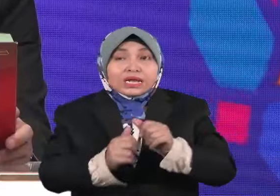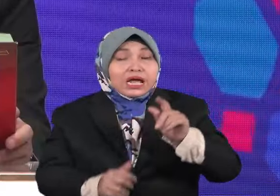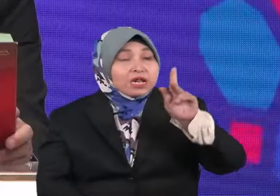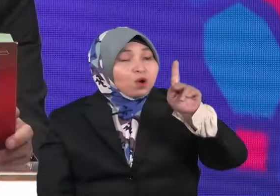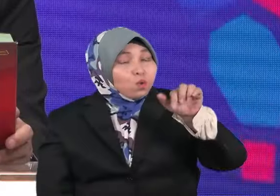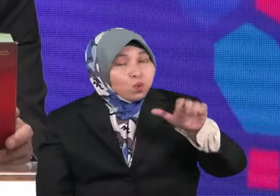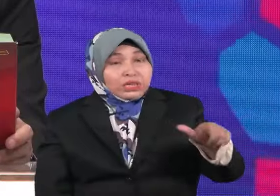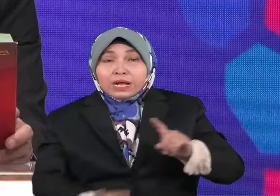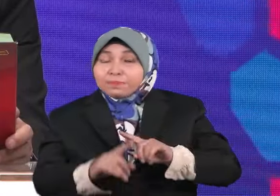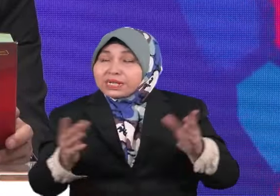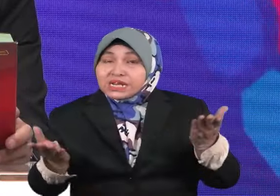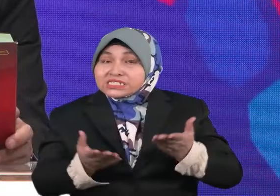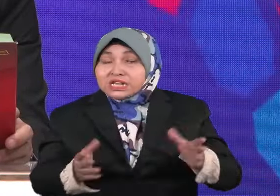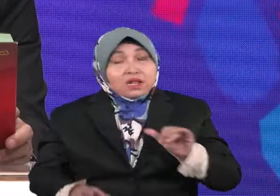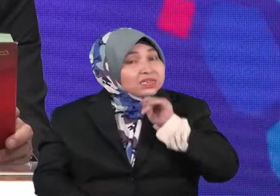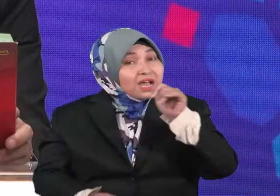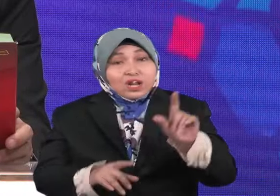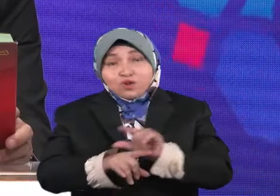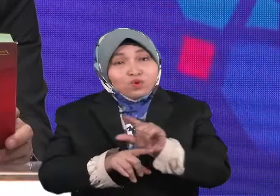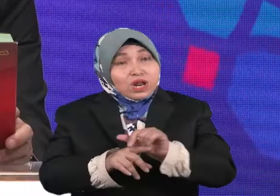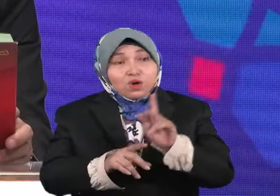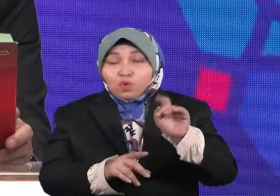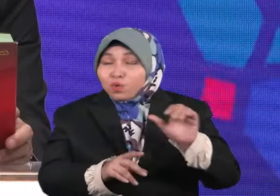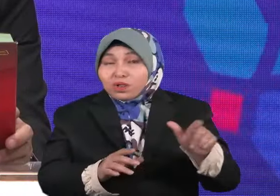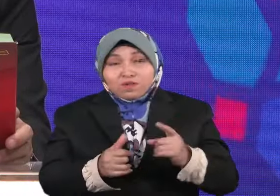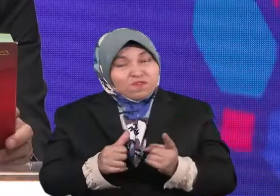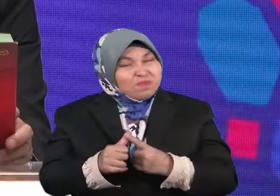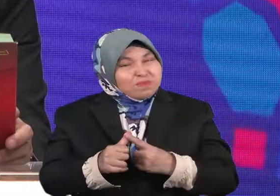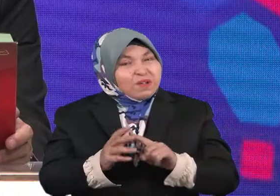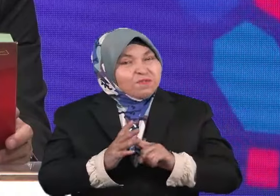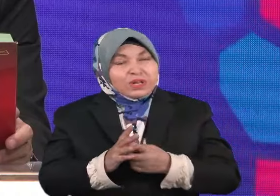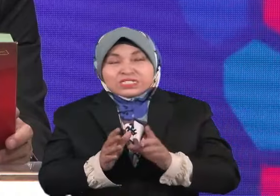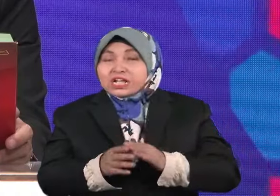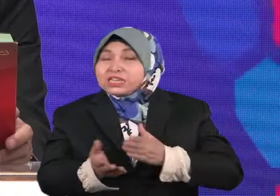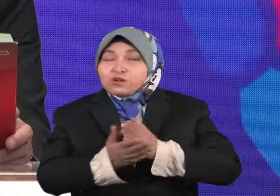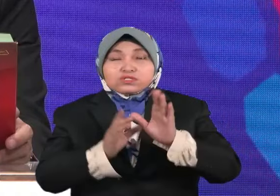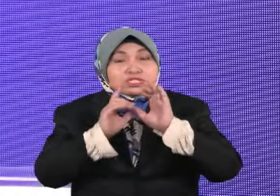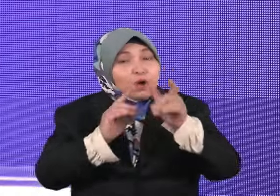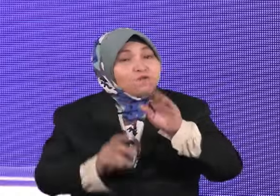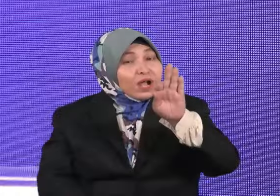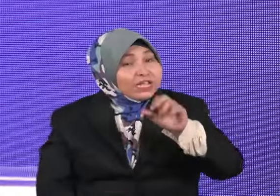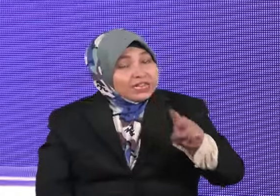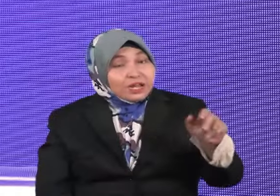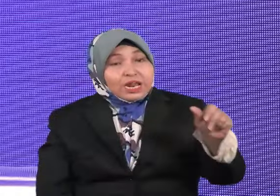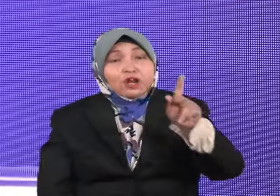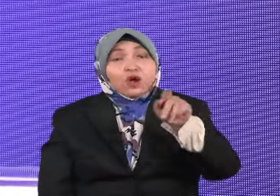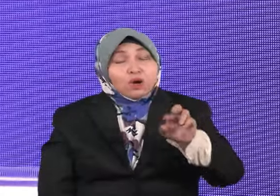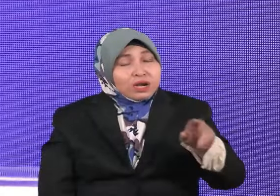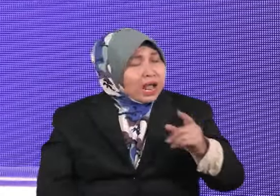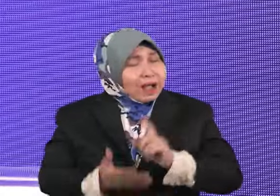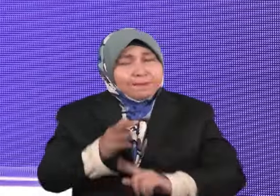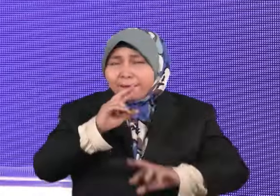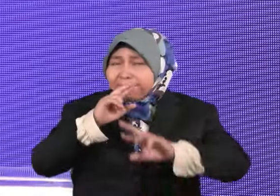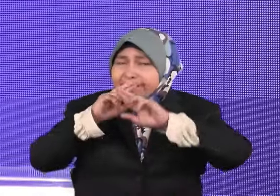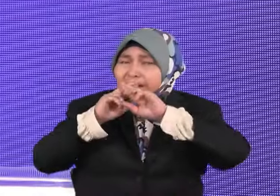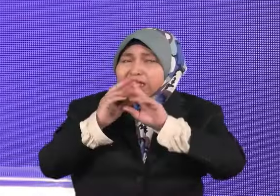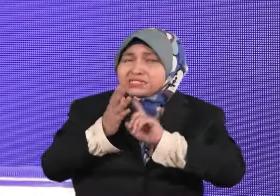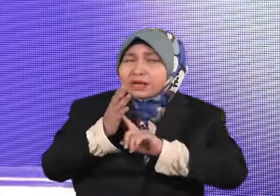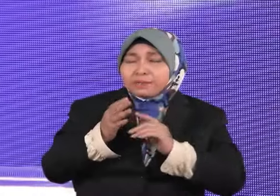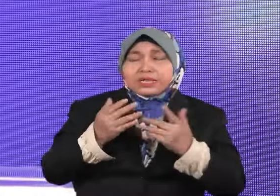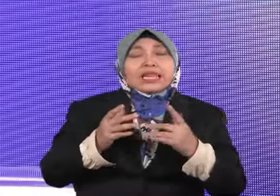Ya, tetapi di sini Allah tidak memulakan dengan kul. Ya, Allah terus jawab dengan fa inni qarib. apakah rahsianya? Kita